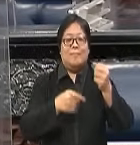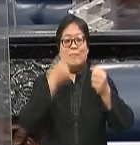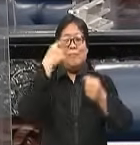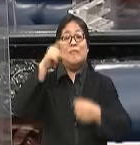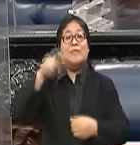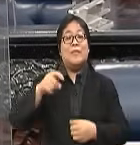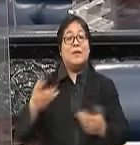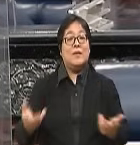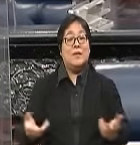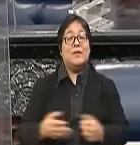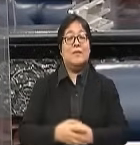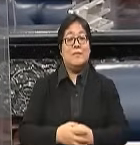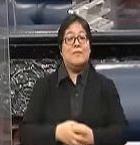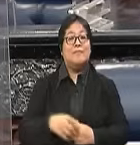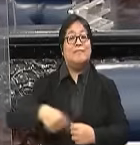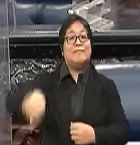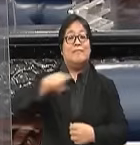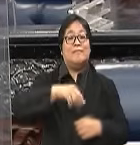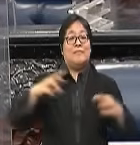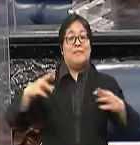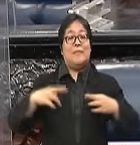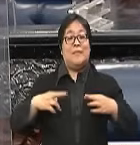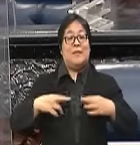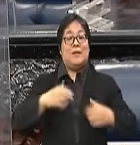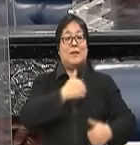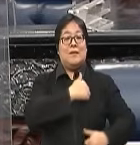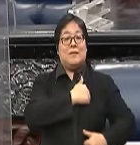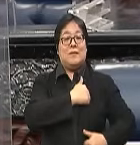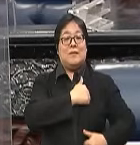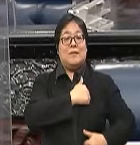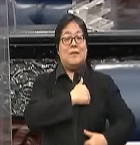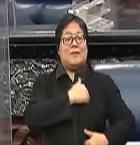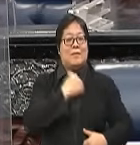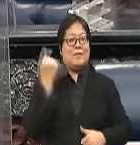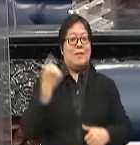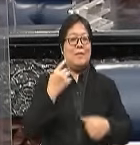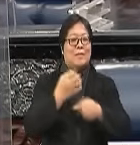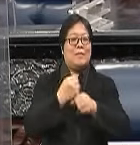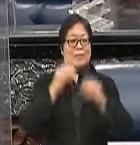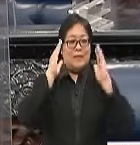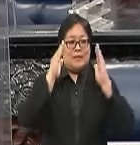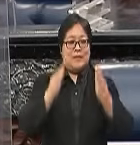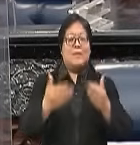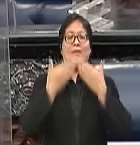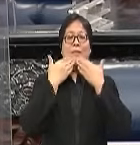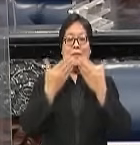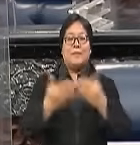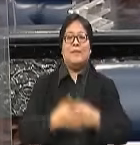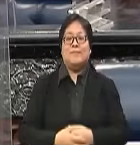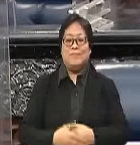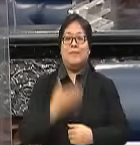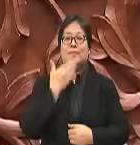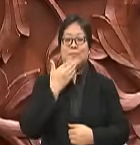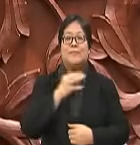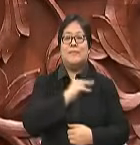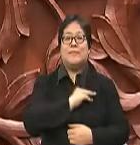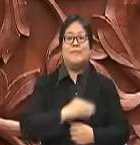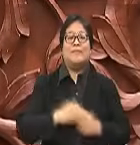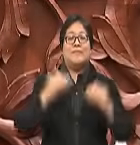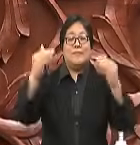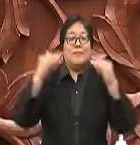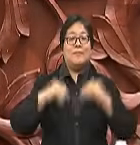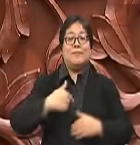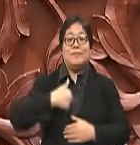memastikan like begitu besar rute cache mendapat perhatian dan kasih kasih menteri